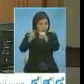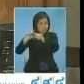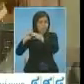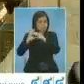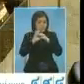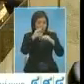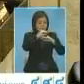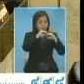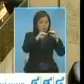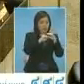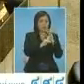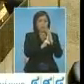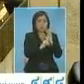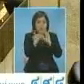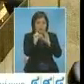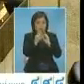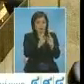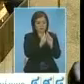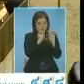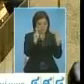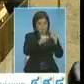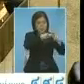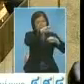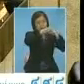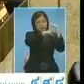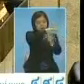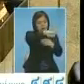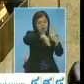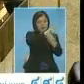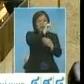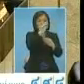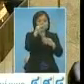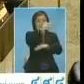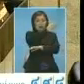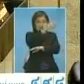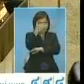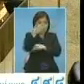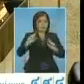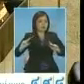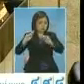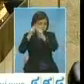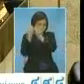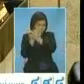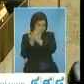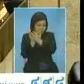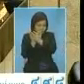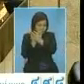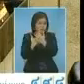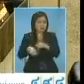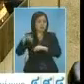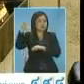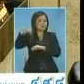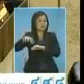แก่สำนักงานคณะกรรมการพัฒนาเศรษฐกิจและสังคมแห่งชาติกระทรวงการคลังและสำนักงบประมา